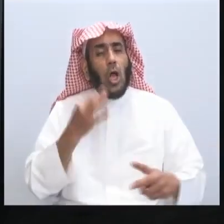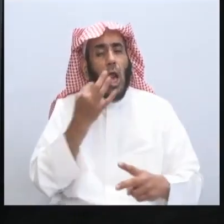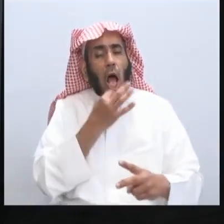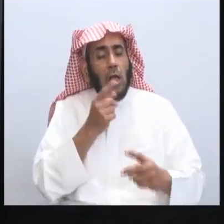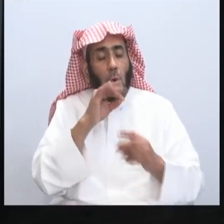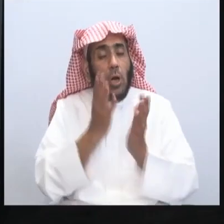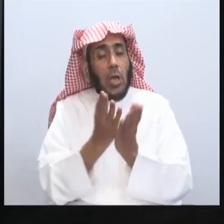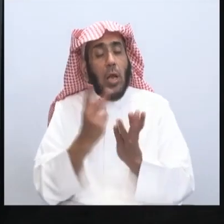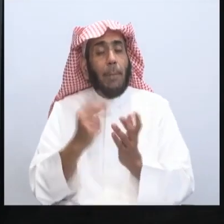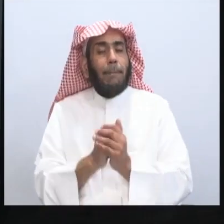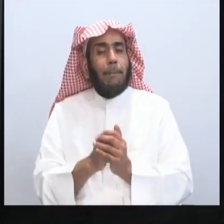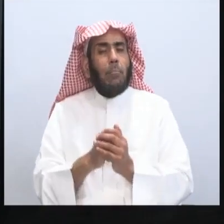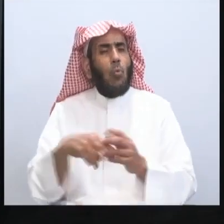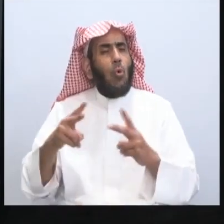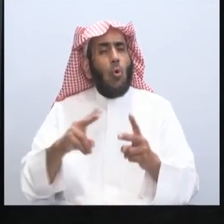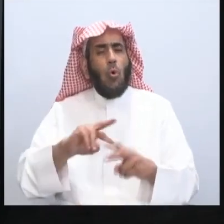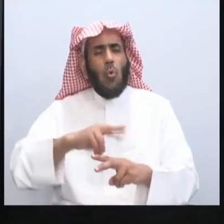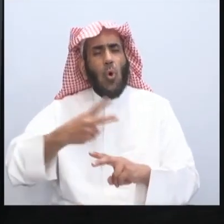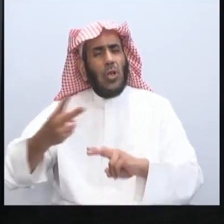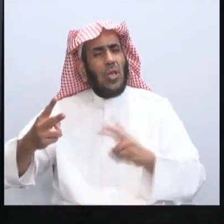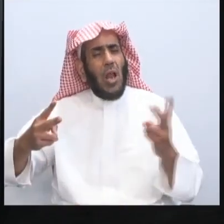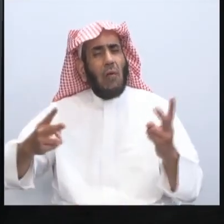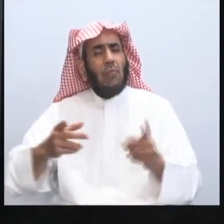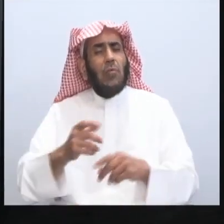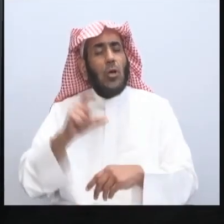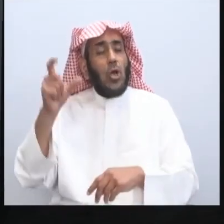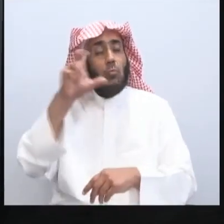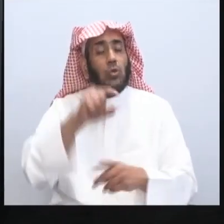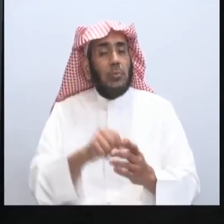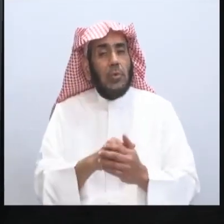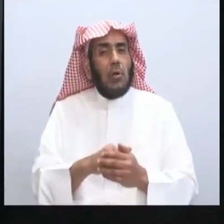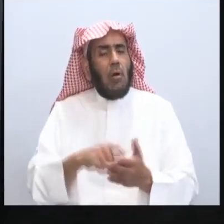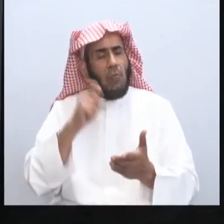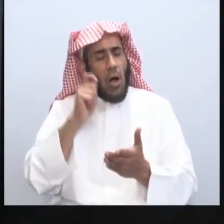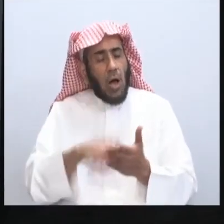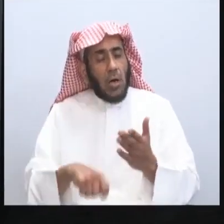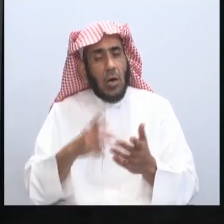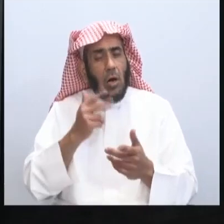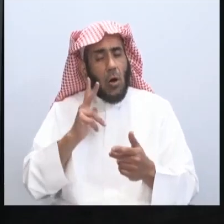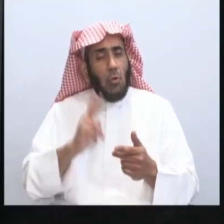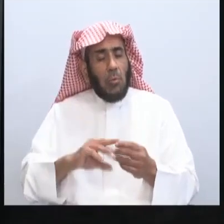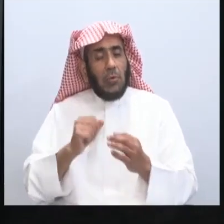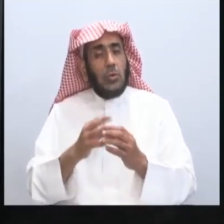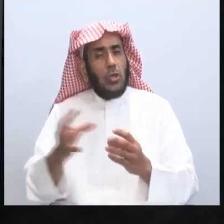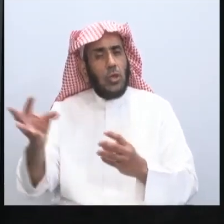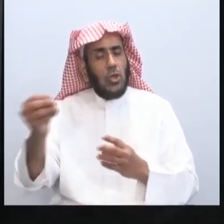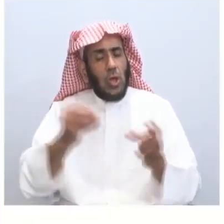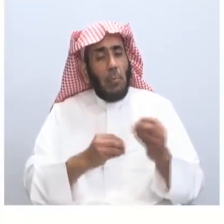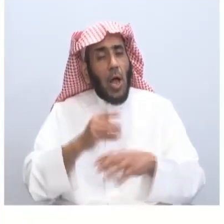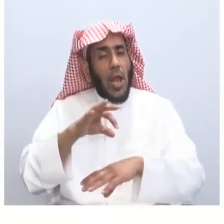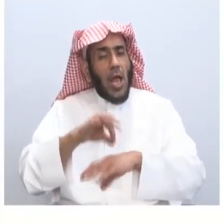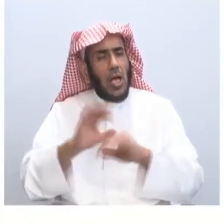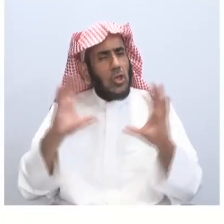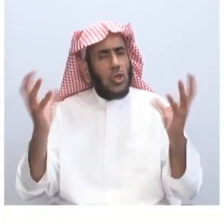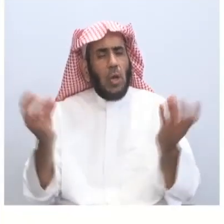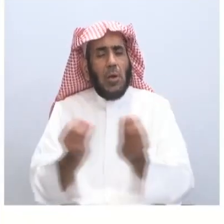القران الكريم واختلاف واختلاف المسلمين فقرر جمع الناس